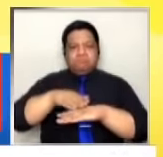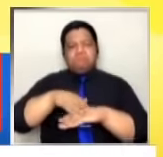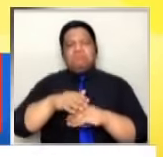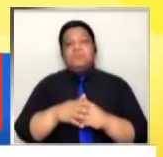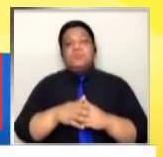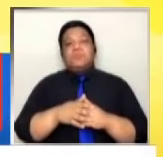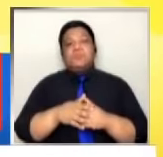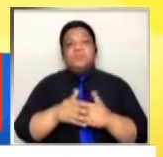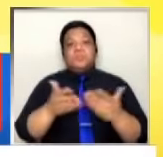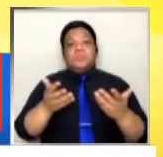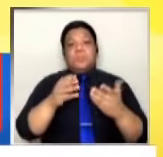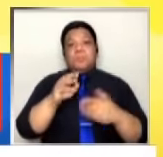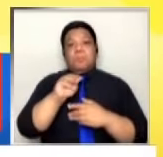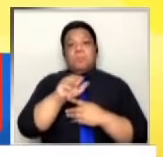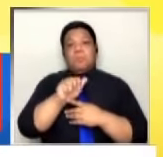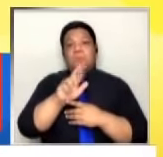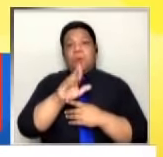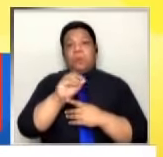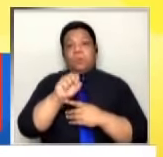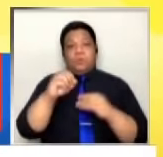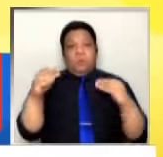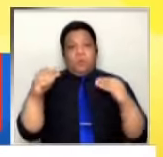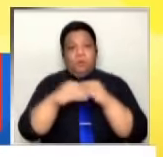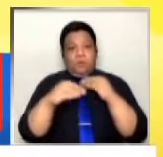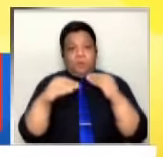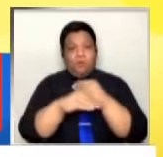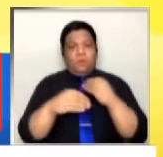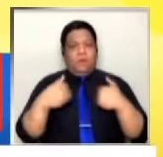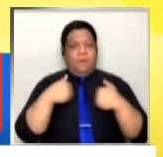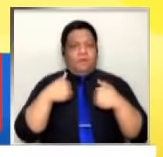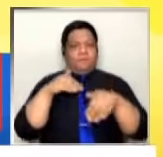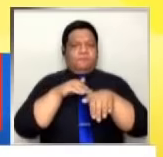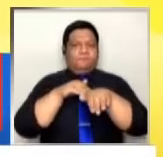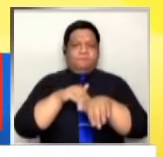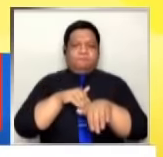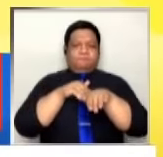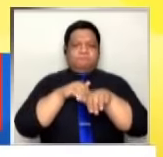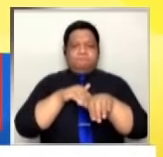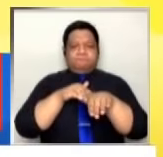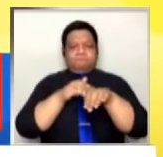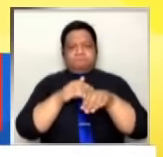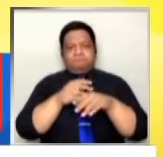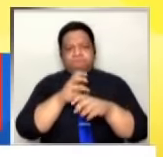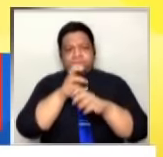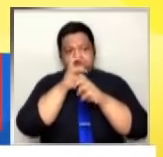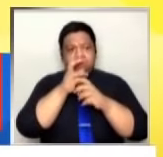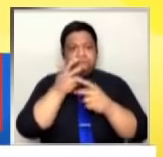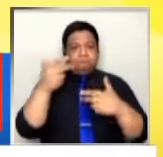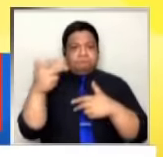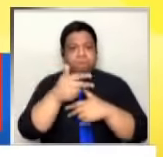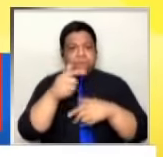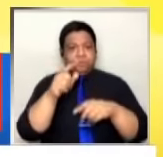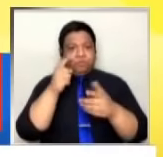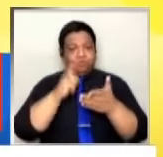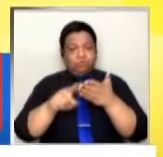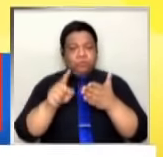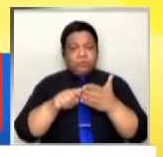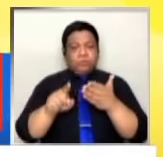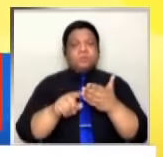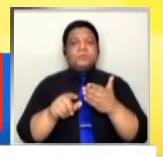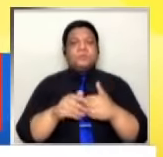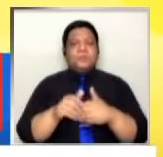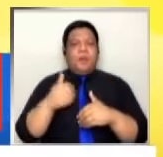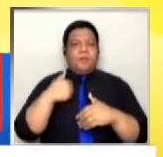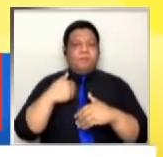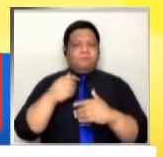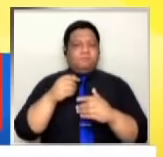sa Marcos Highway, bantay sarado rin ang daloy ng trapiko para sa mga motoristang walang essential na biyahe. Binibigyan sila ng written warning kapag meron